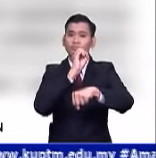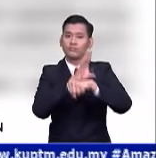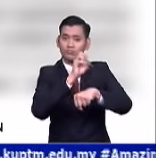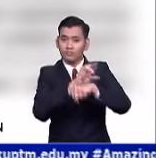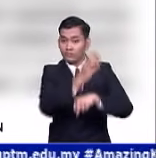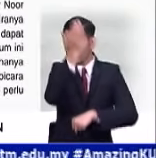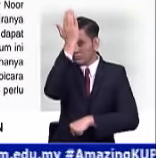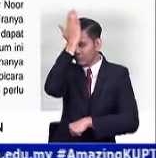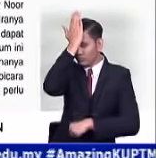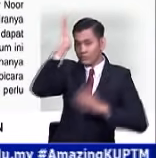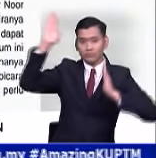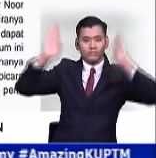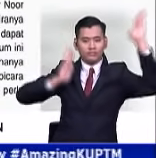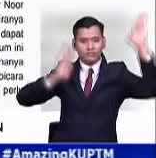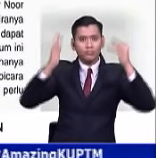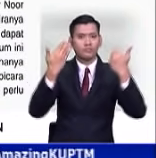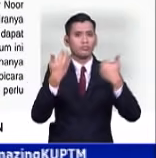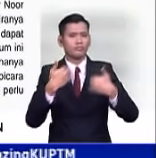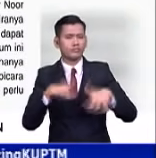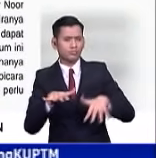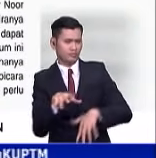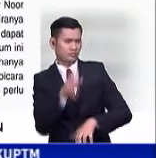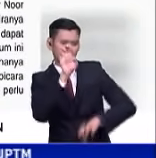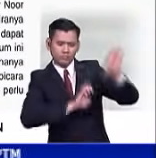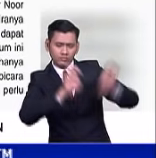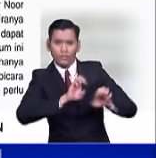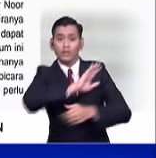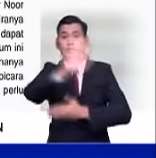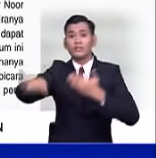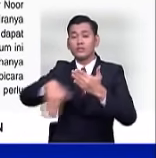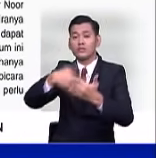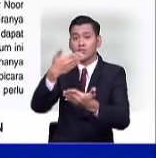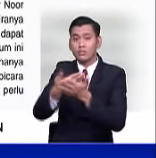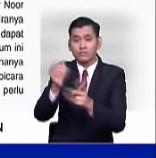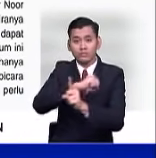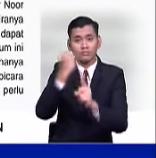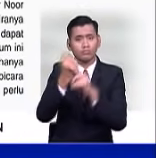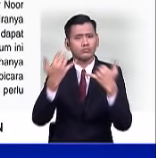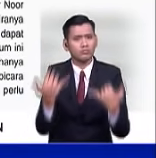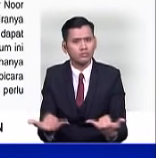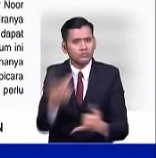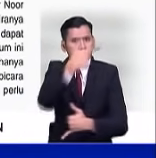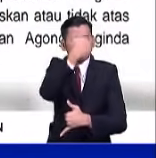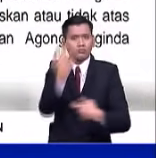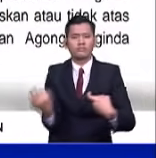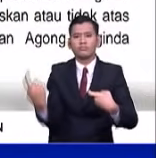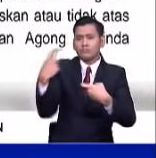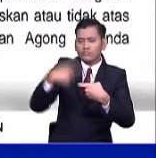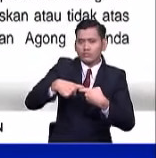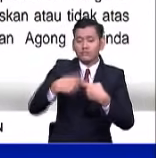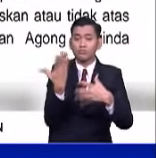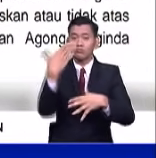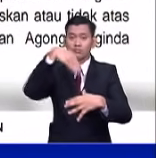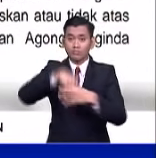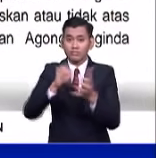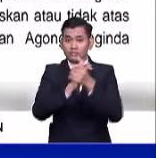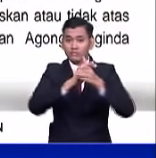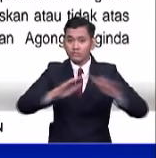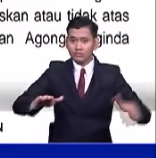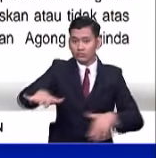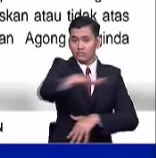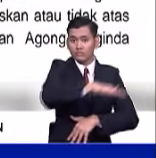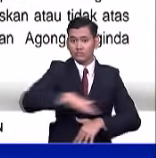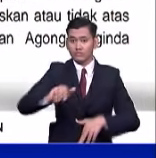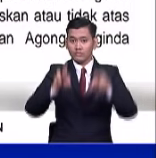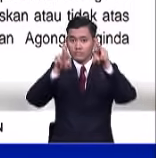kepada yang dikenal Gomez setelah mengambil kira semua keadaan semasa serta faktor-faktor berkaitan termasuk keselamatan orang